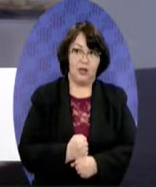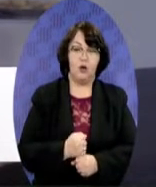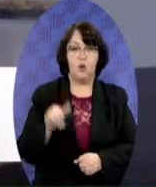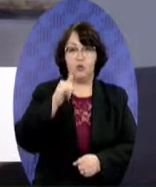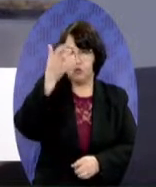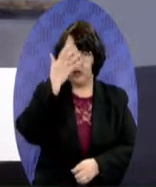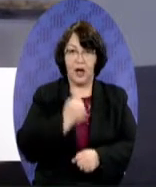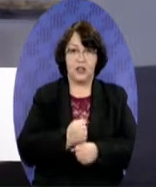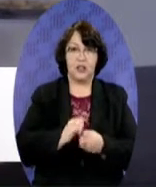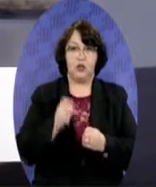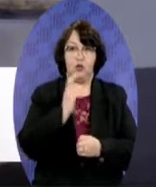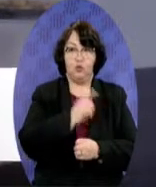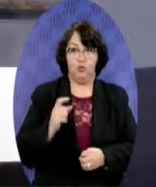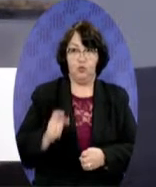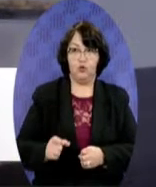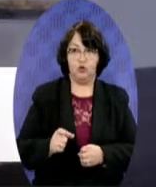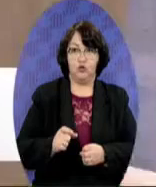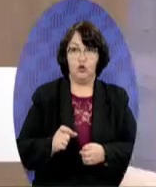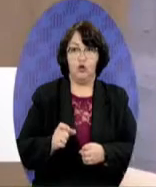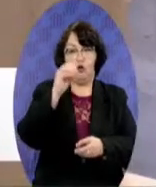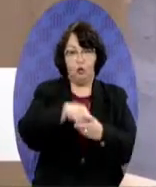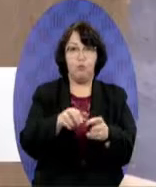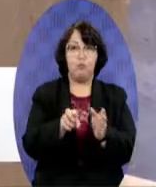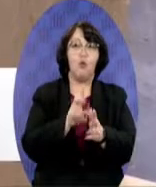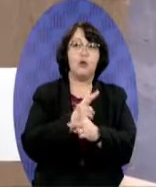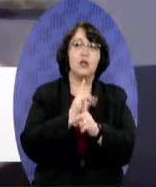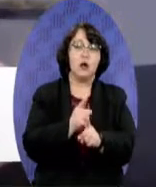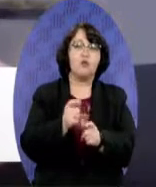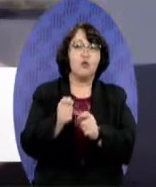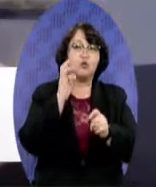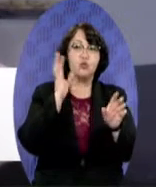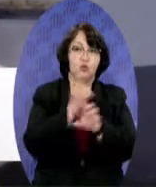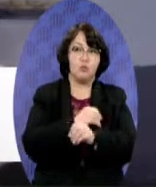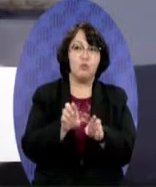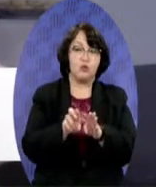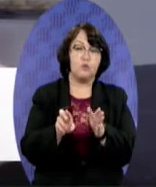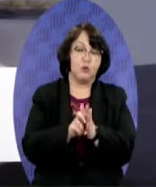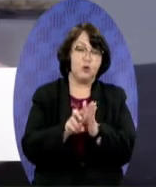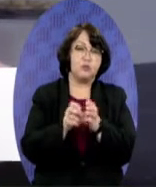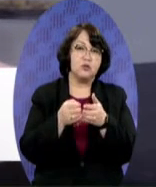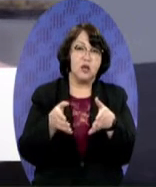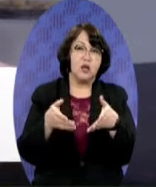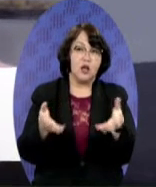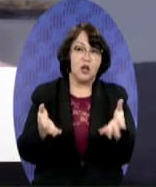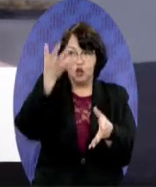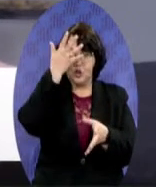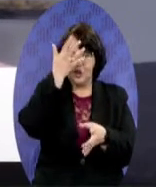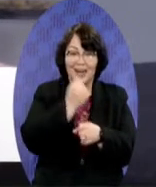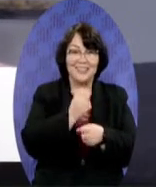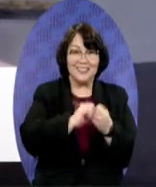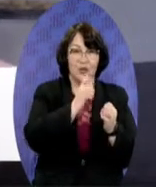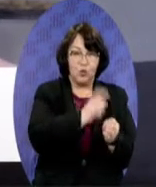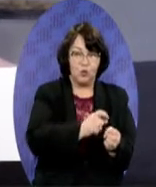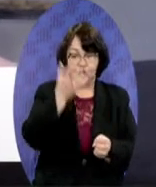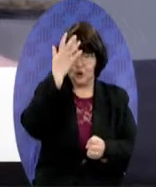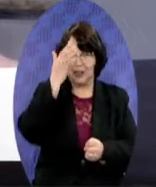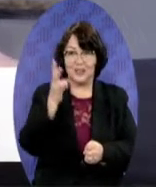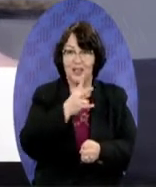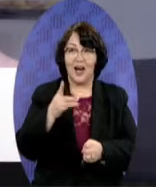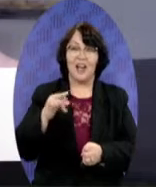төрийн албан тушаалд л очих боломж нь альж хуулиар зохицуулагдсан. Төрийн жинхэнэ албан хаагч, төрийн захиргааны албан хаагч